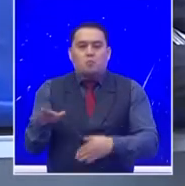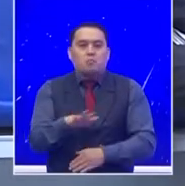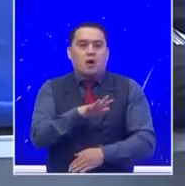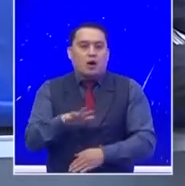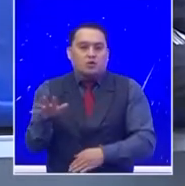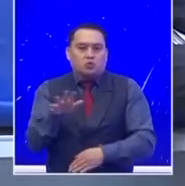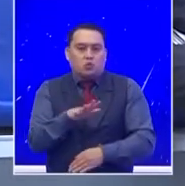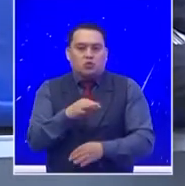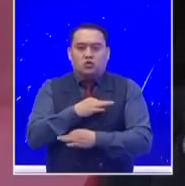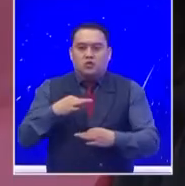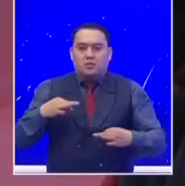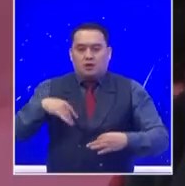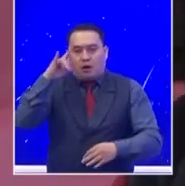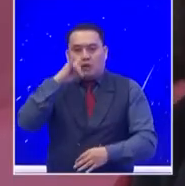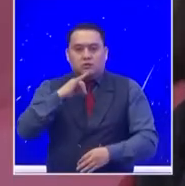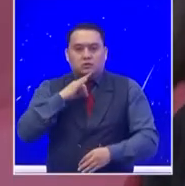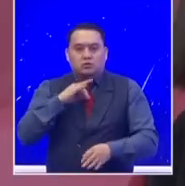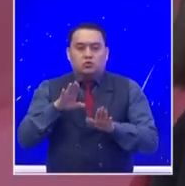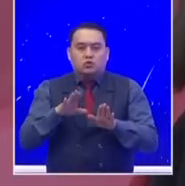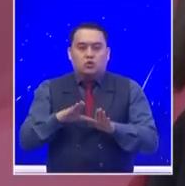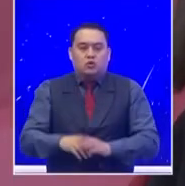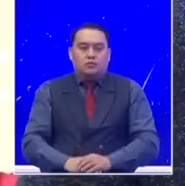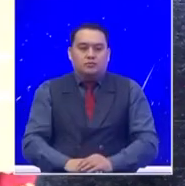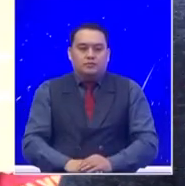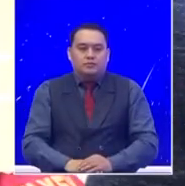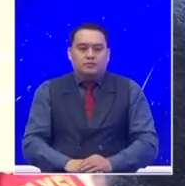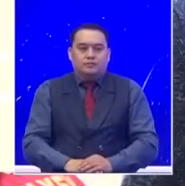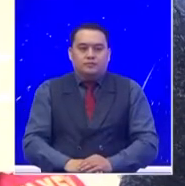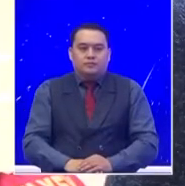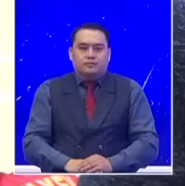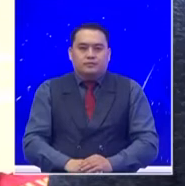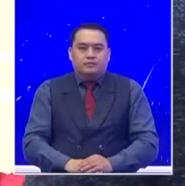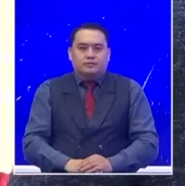которая бы пробилась на чемпионат Казахстана, кроме областной ЗЮСША.